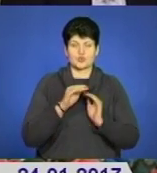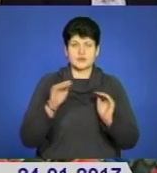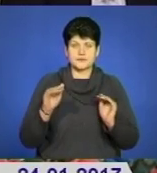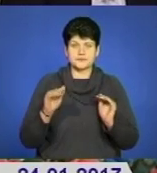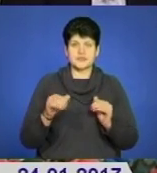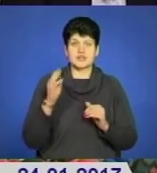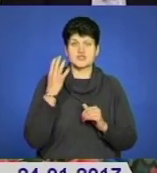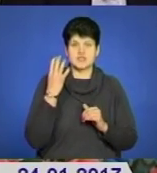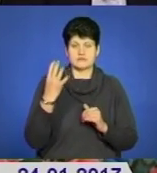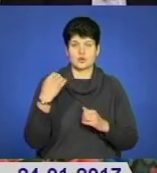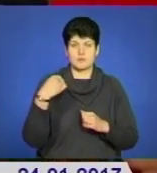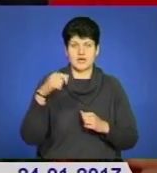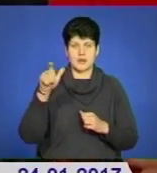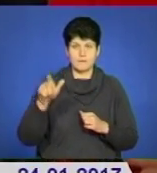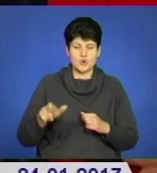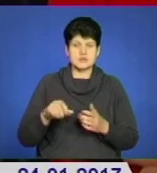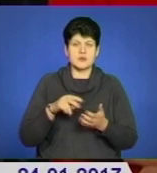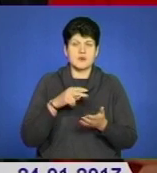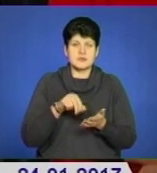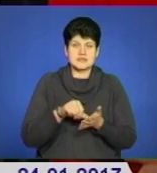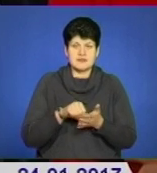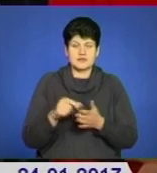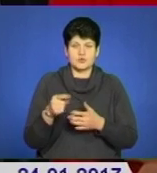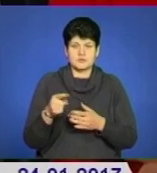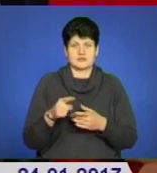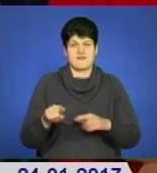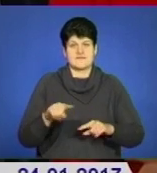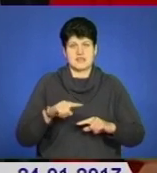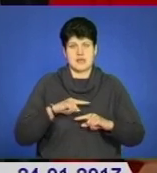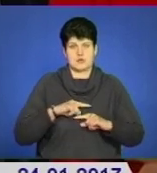переможців представлять Тернопільщину на фінальному всеукраїнському етапі конкурсу.